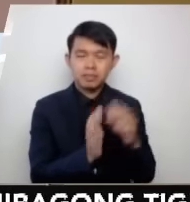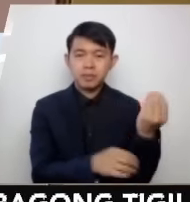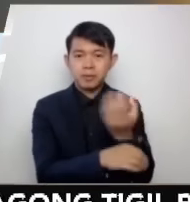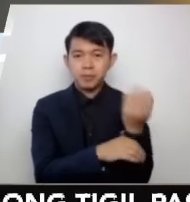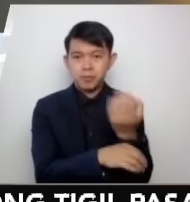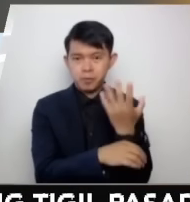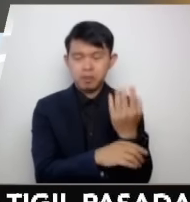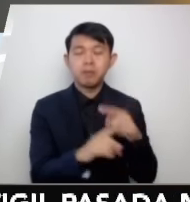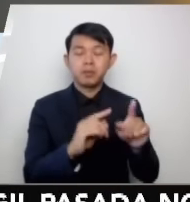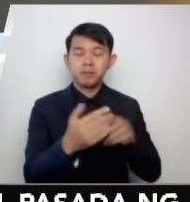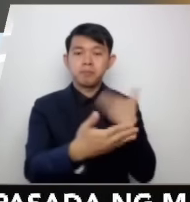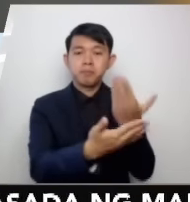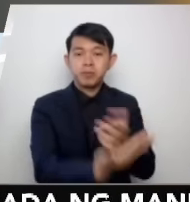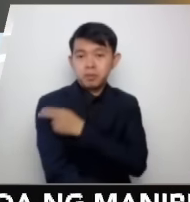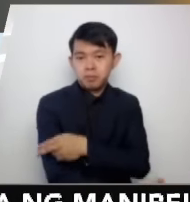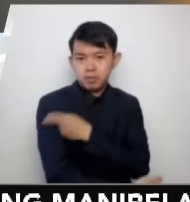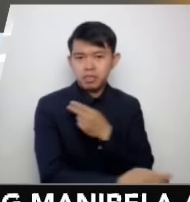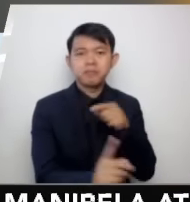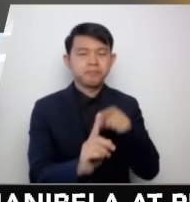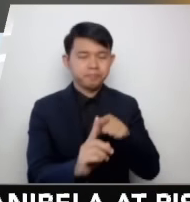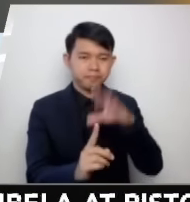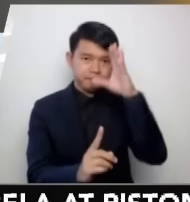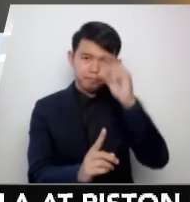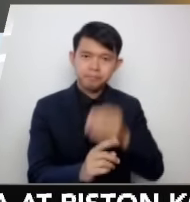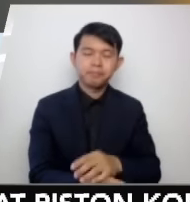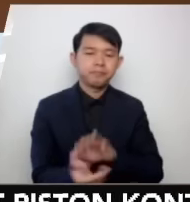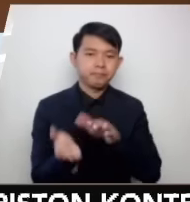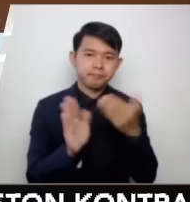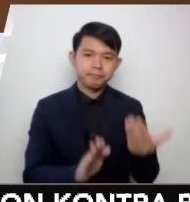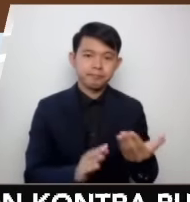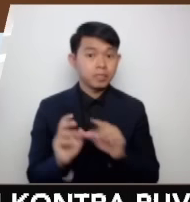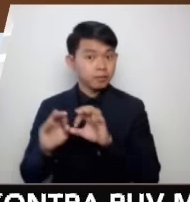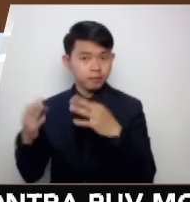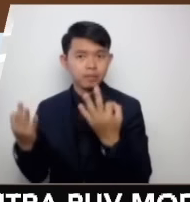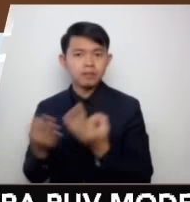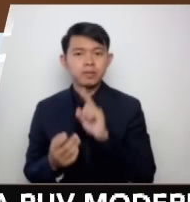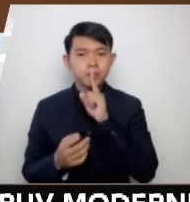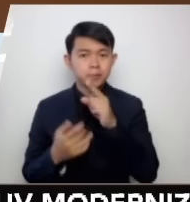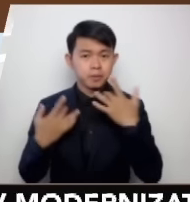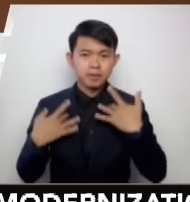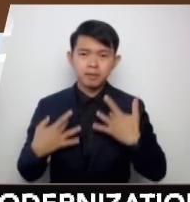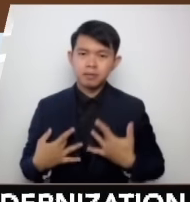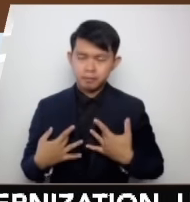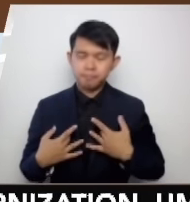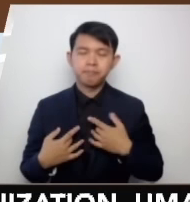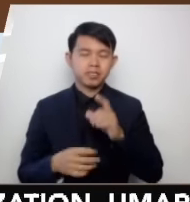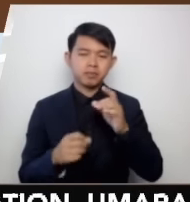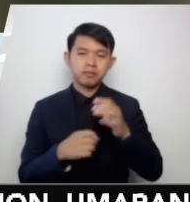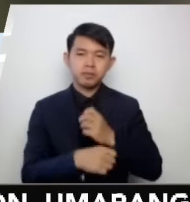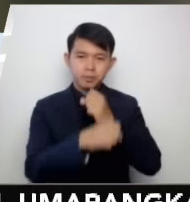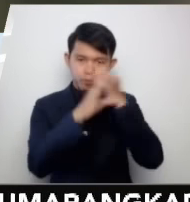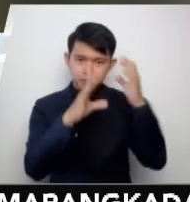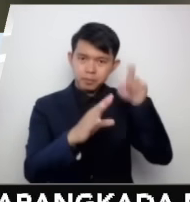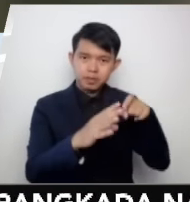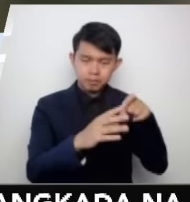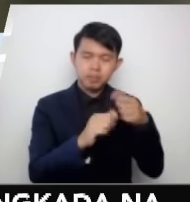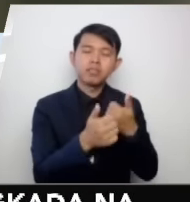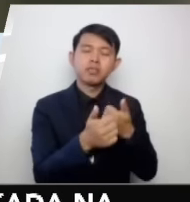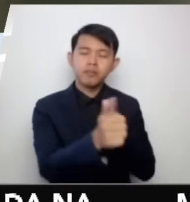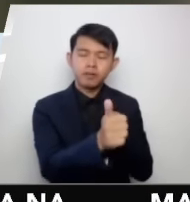arrival. Labis ang pagdadalamhati ng pamilya ng biktima na pangarap pa naman daw na sumunod sa yapak ng kanyang tatay bilang